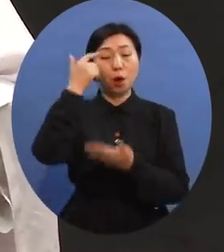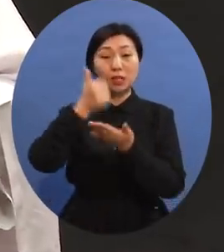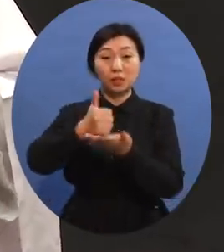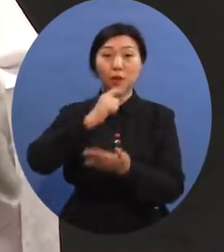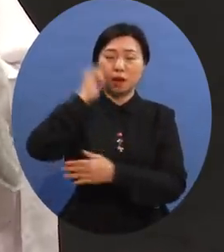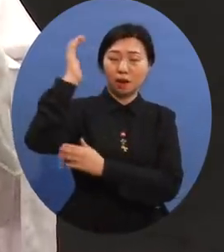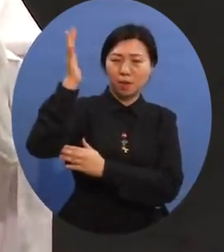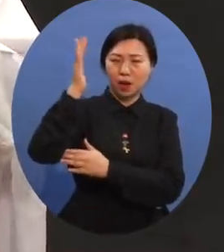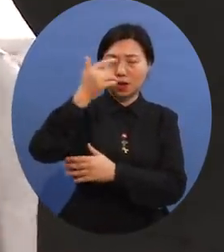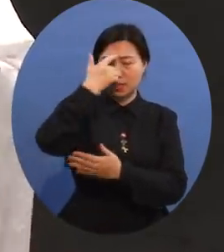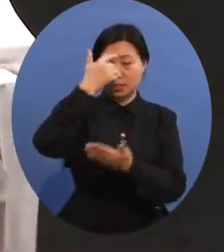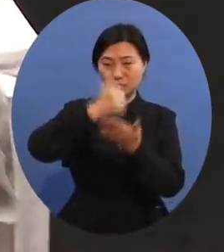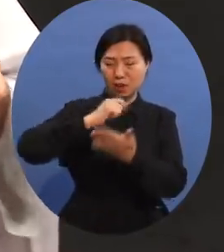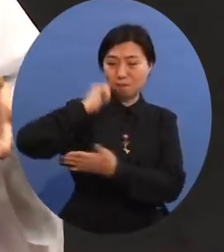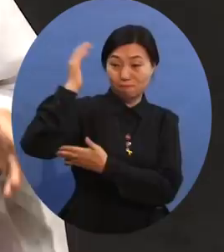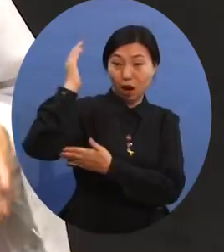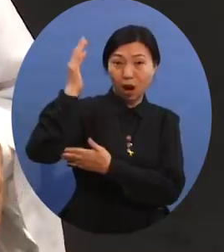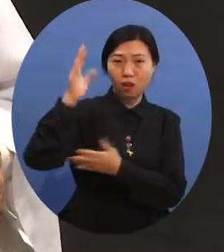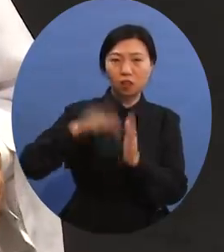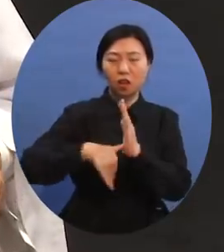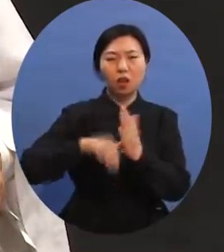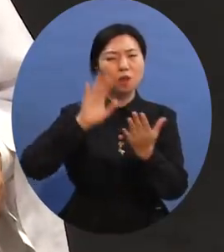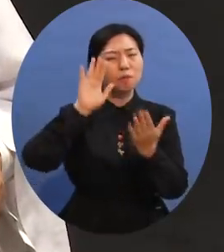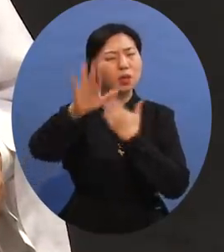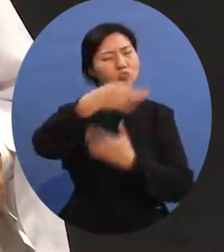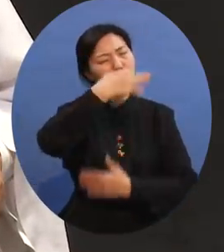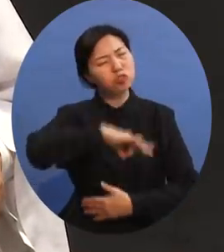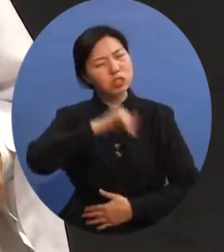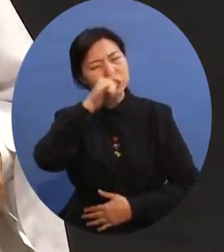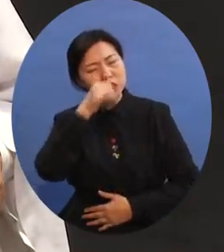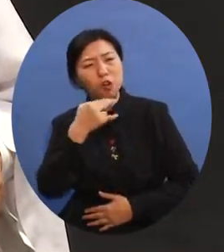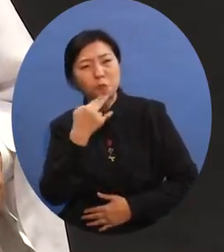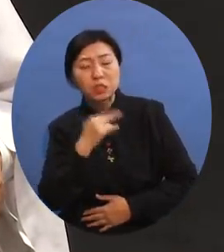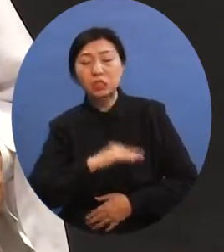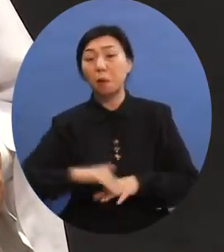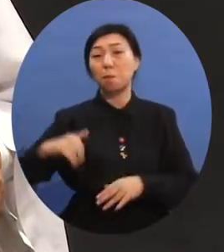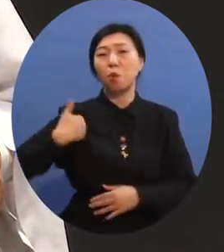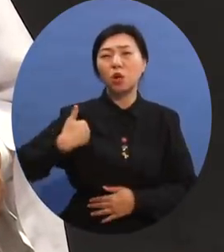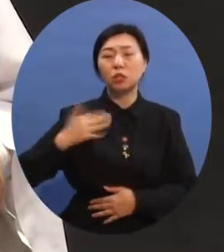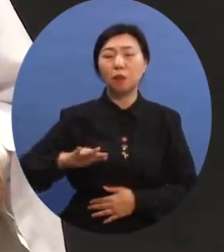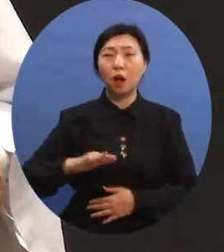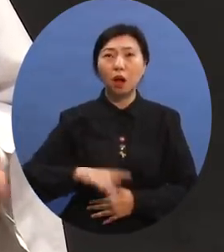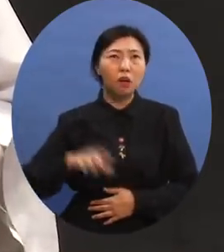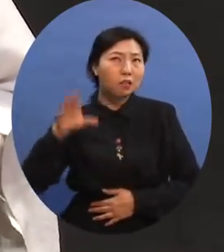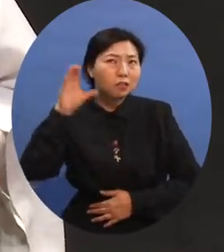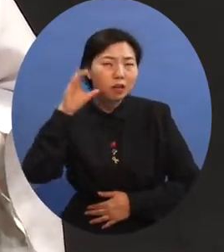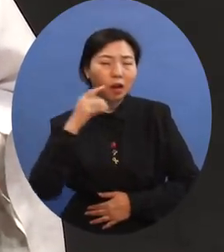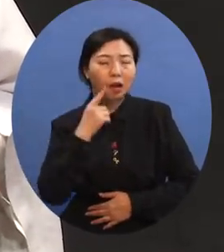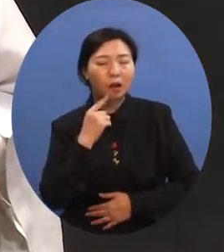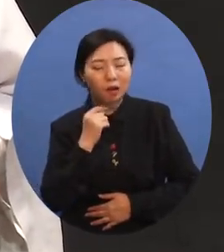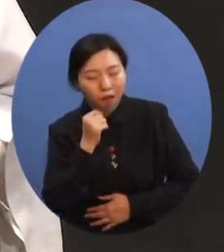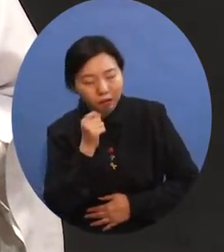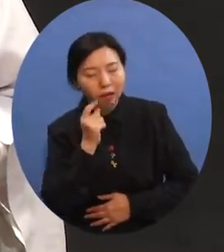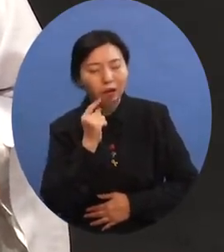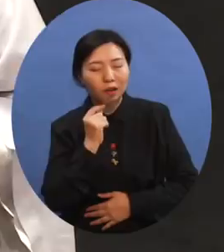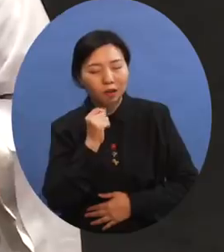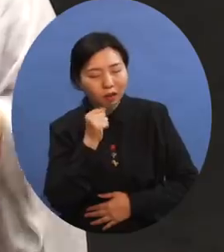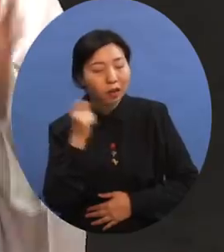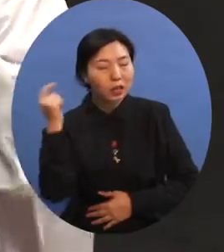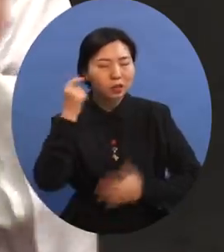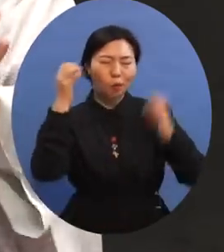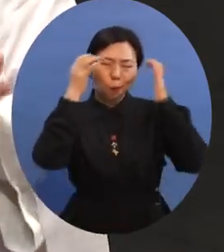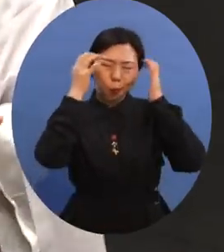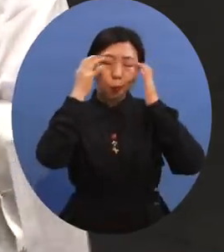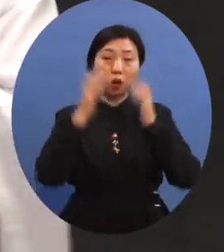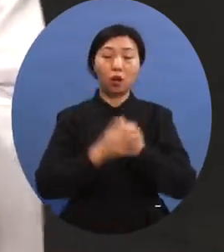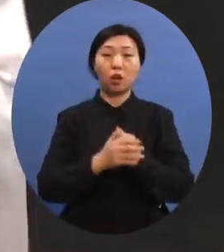법문은 미래는 그게 유익한지는 몰라도 졸리잖아. 듣는 게 괴롭잖아. 그럼